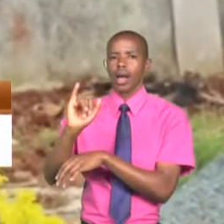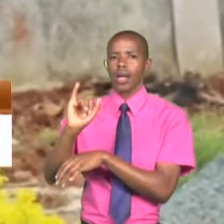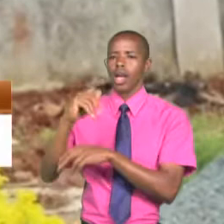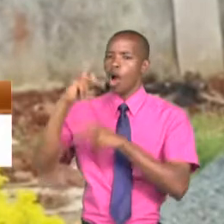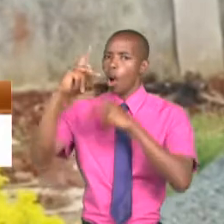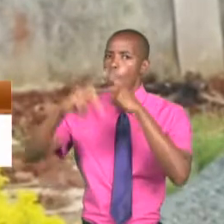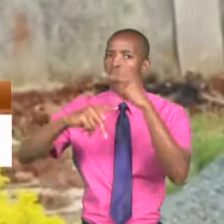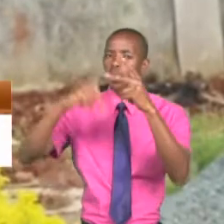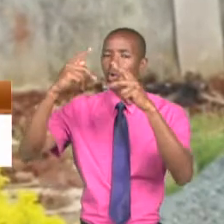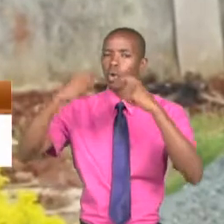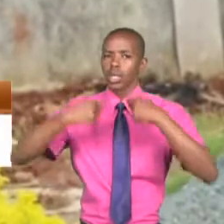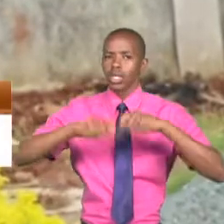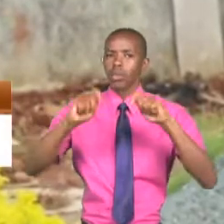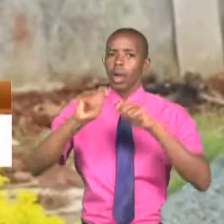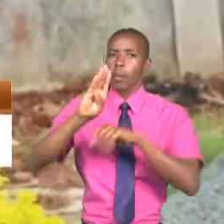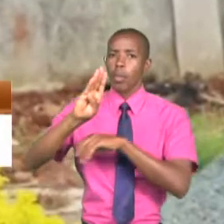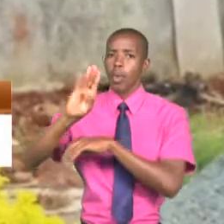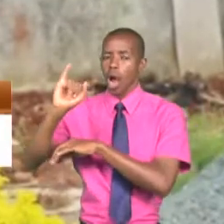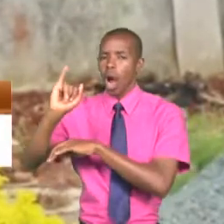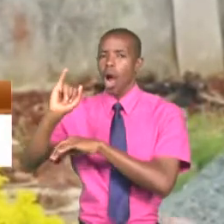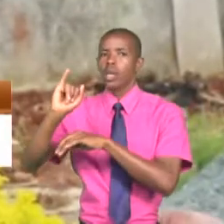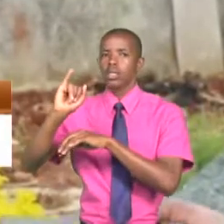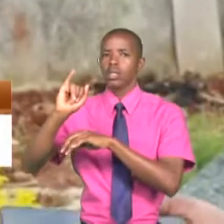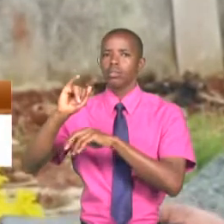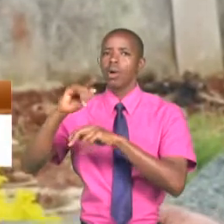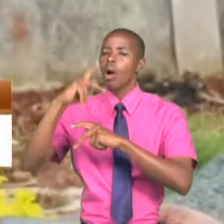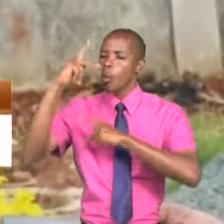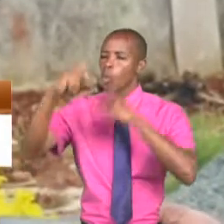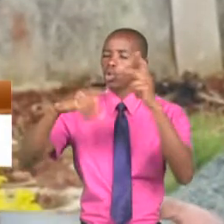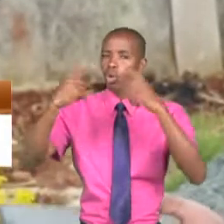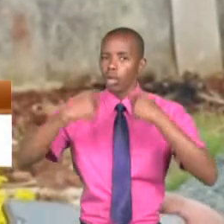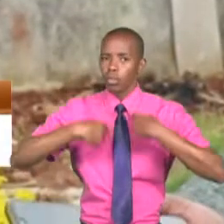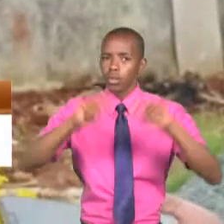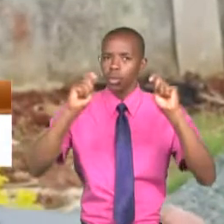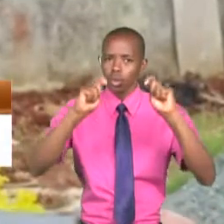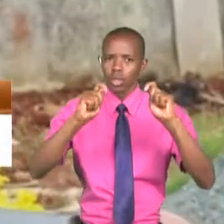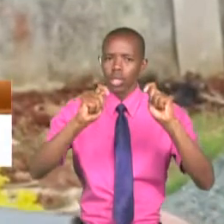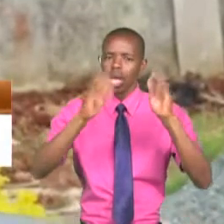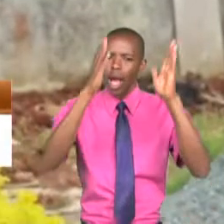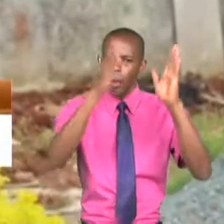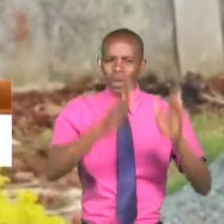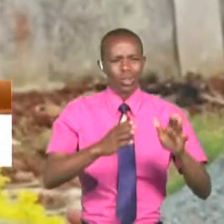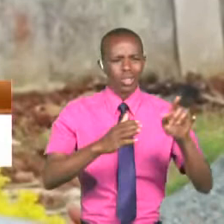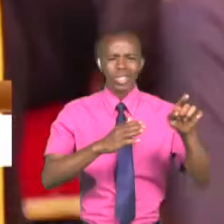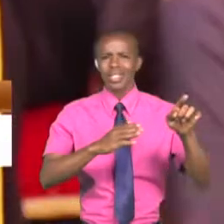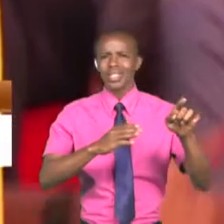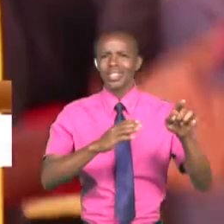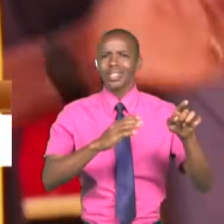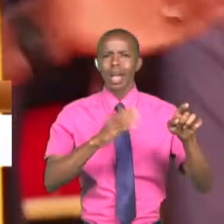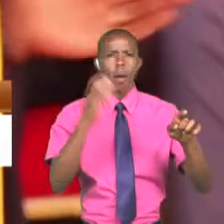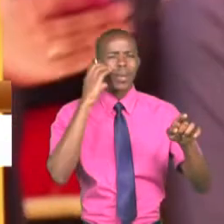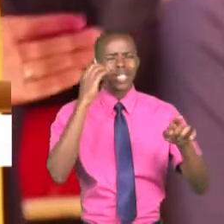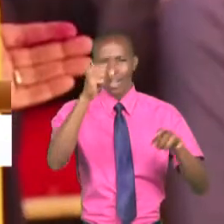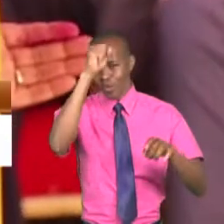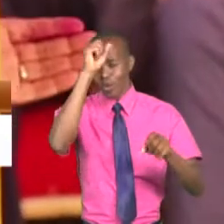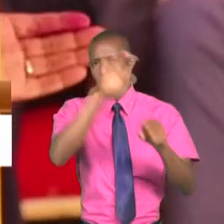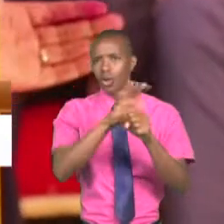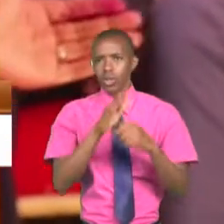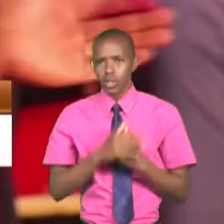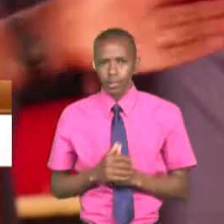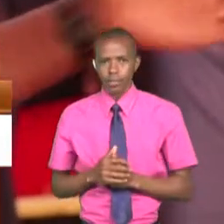protocol implementation, healthy protocol implementation. A person full of himself. How? Wabunge hao wako